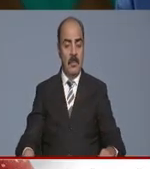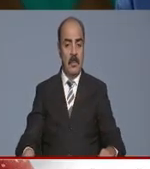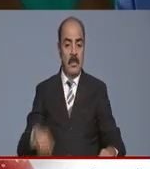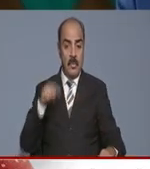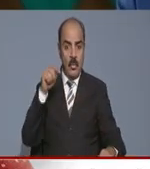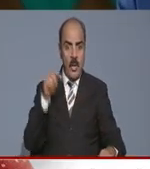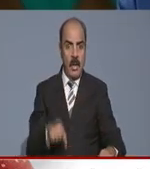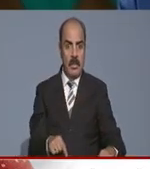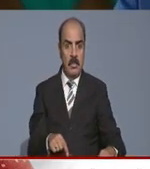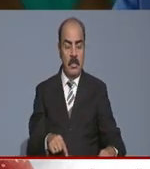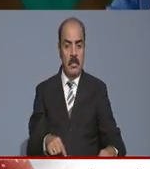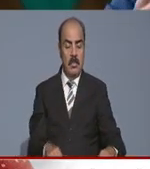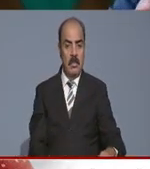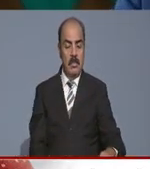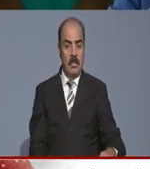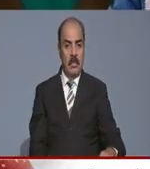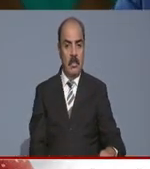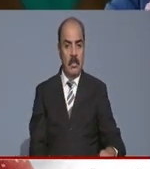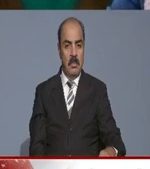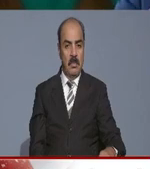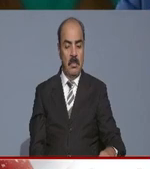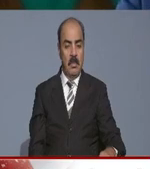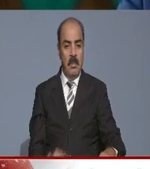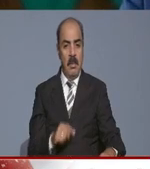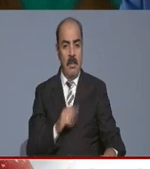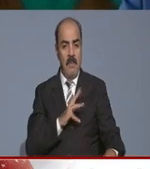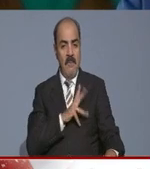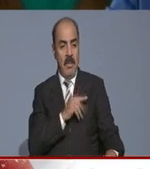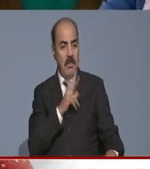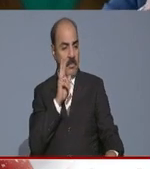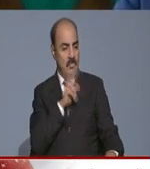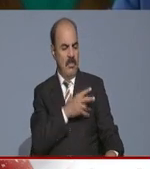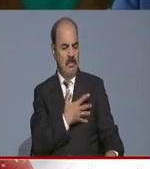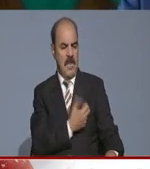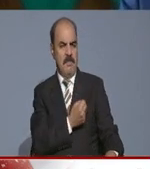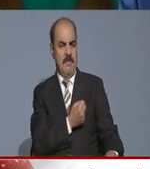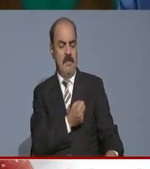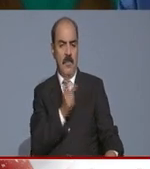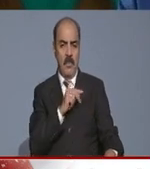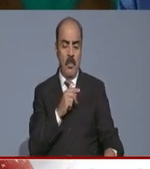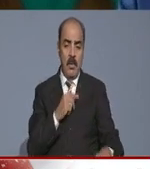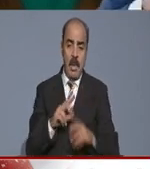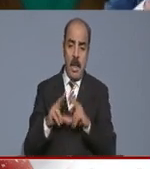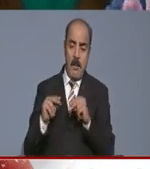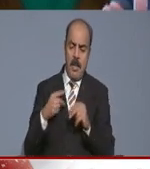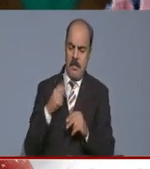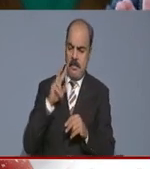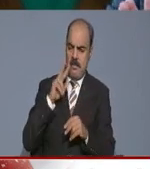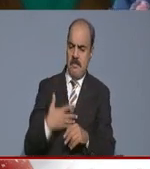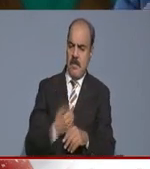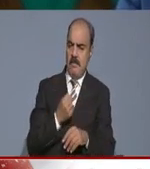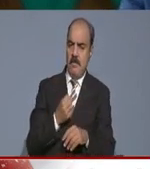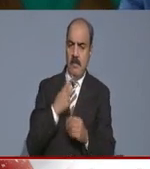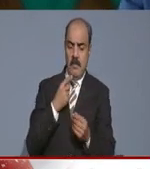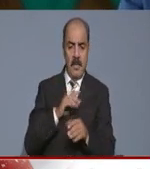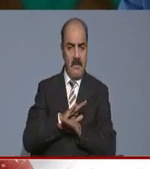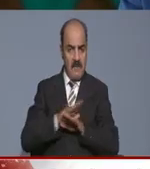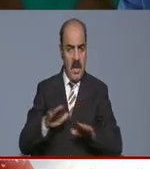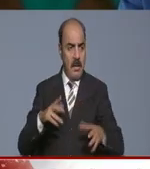في الضفة الغربية ولبنان، لابد أن نعمل على تجنب التصعيد، إضافة إلى